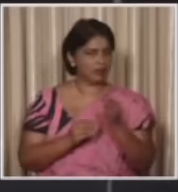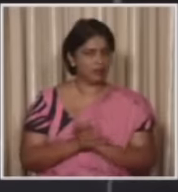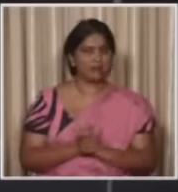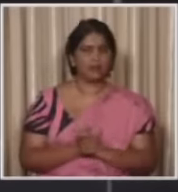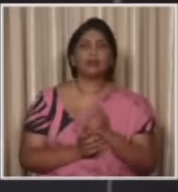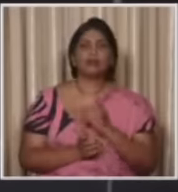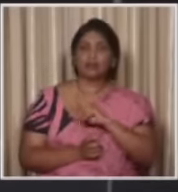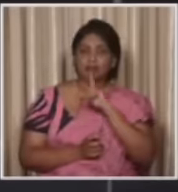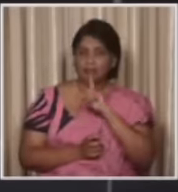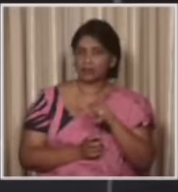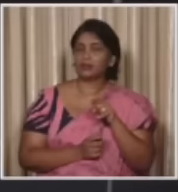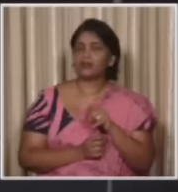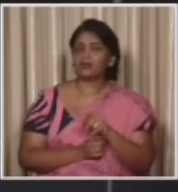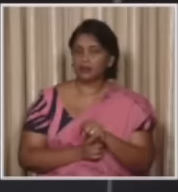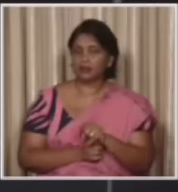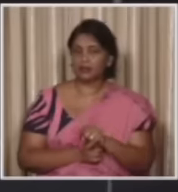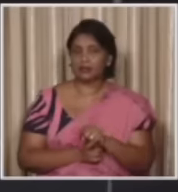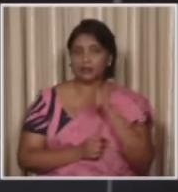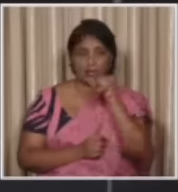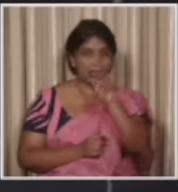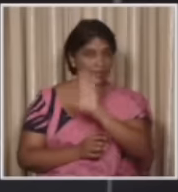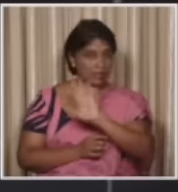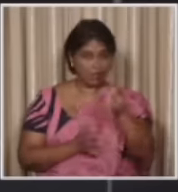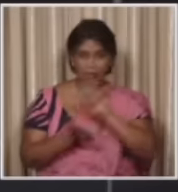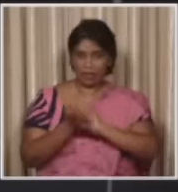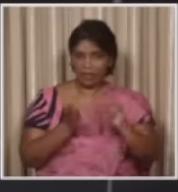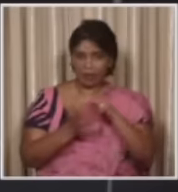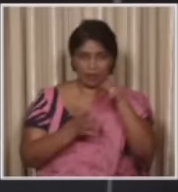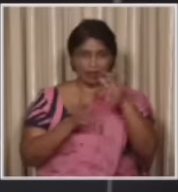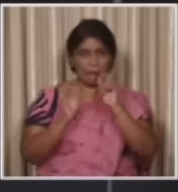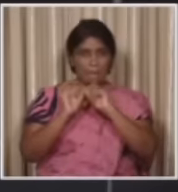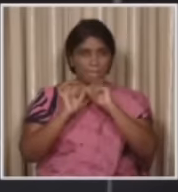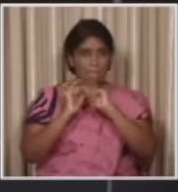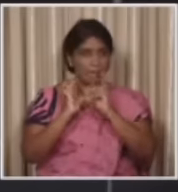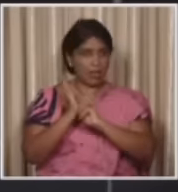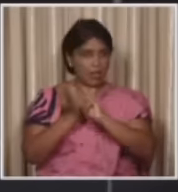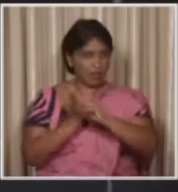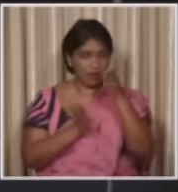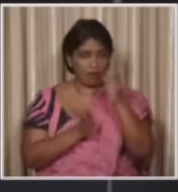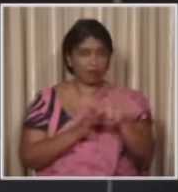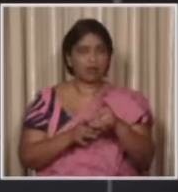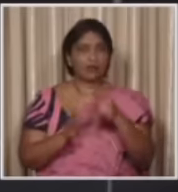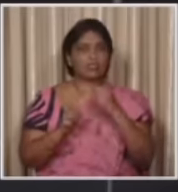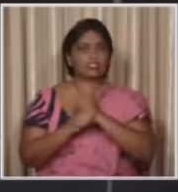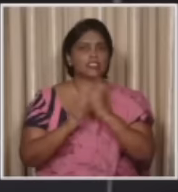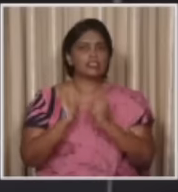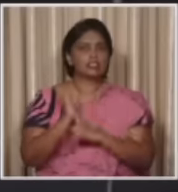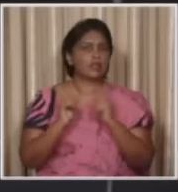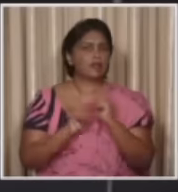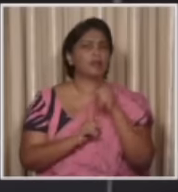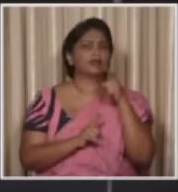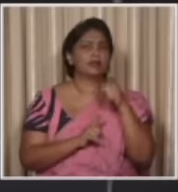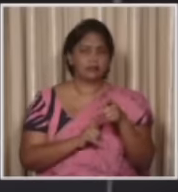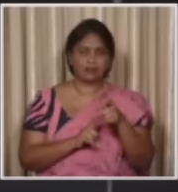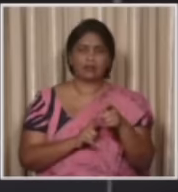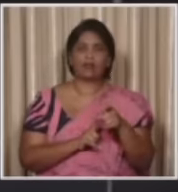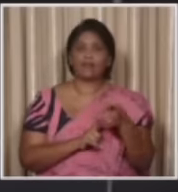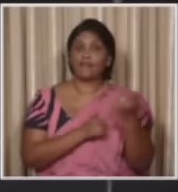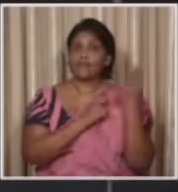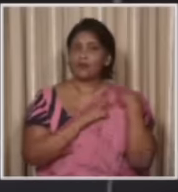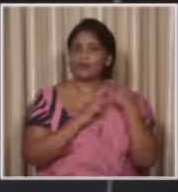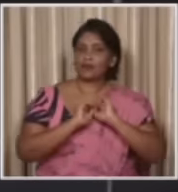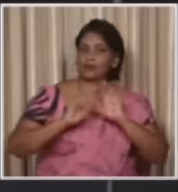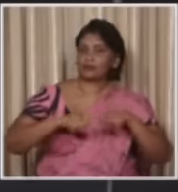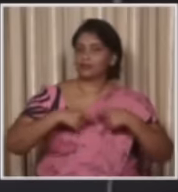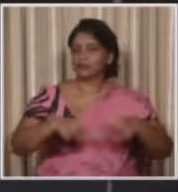මම කිව්වේ මේක ඔබතුමා නෙවෙයි නම් මේක මේ ඩ්‍රාෆ්ට් කළේ එතුමා තමයි ඩ්‍රාෆ්ට් කරන්නේ නැත්තේ. මොකද එතුමා තමයි කසකාරය හැටියට මේක